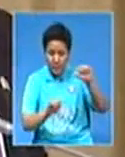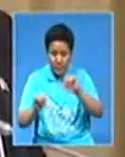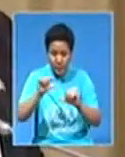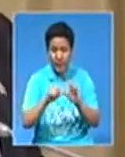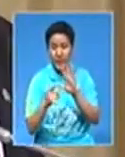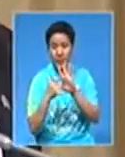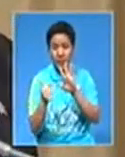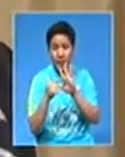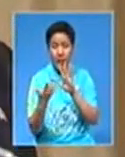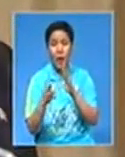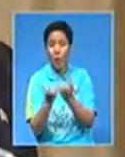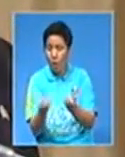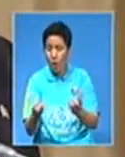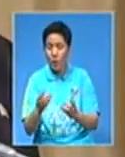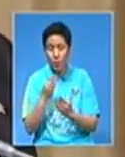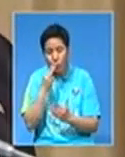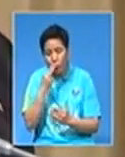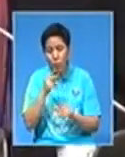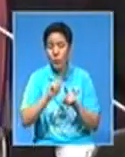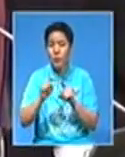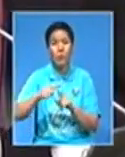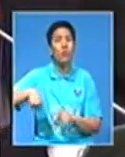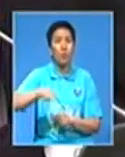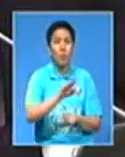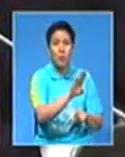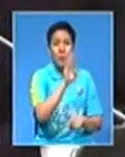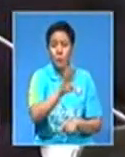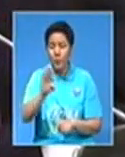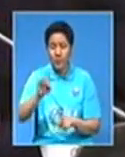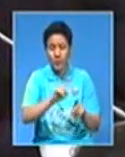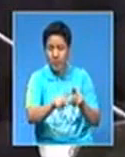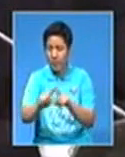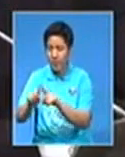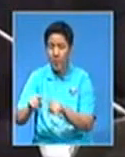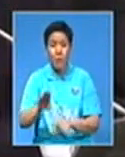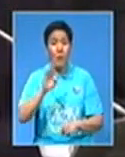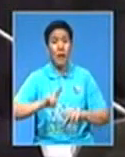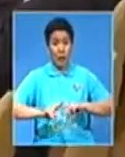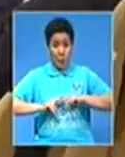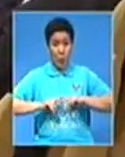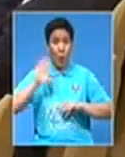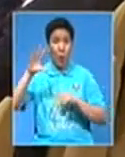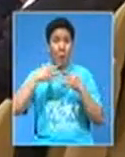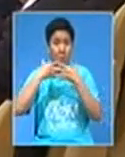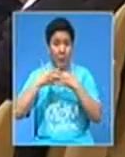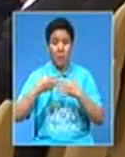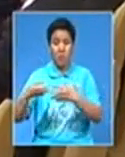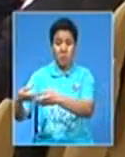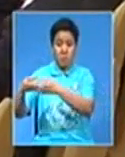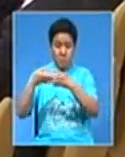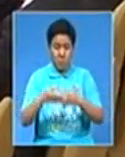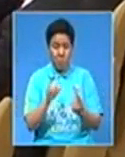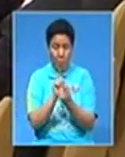ฑ์ยาและเวชภัณฑ์ยาสูบเป็นต้นนะครับโดยนักธุรกิจเอกชนสหรัฐเห็นพ้องกันว่าประเทศไ